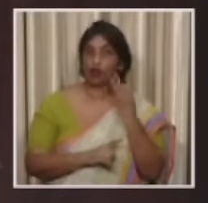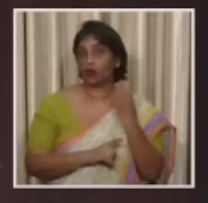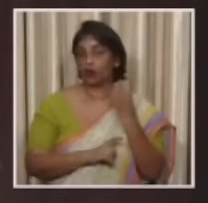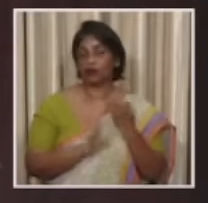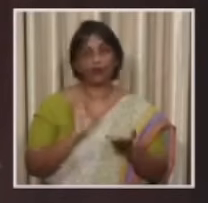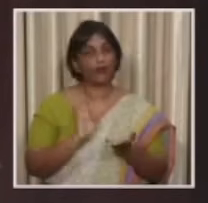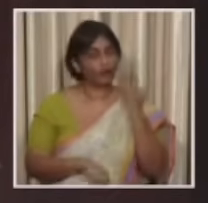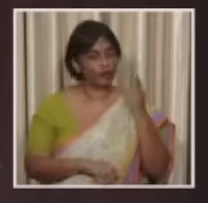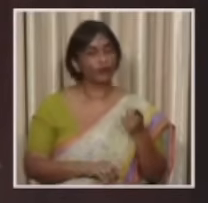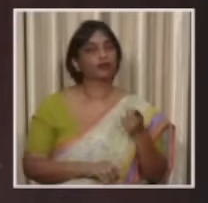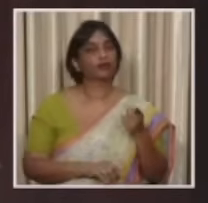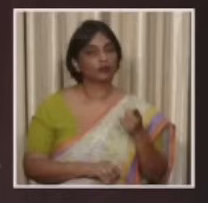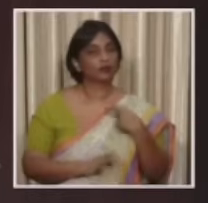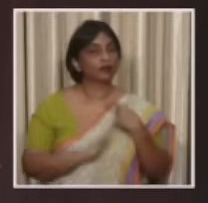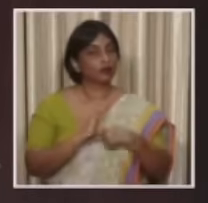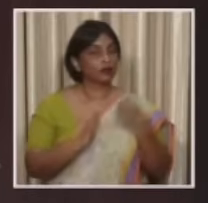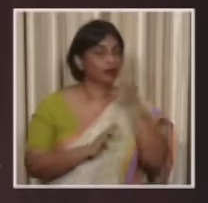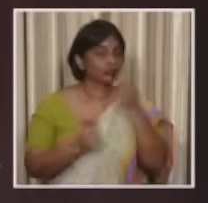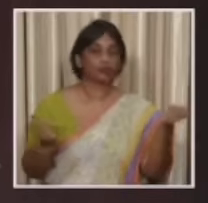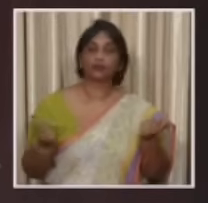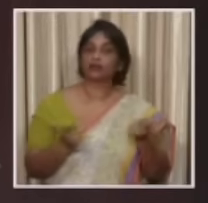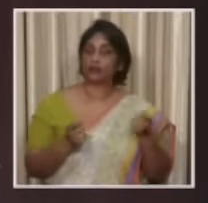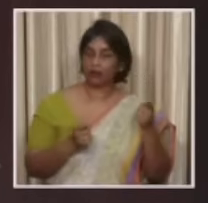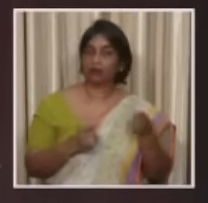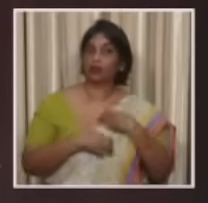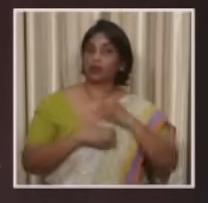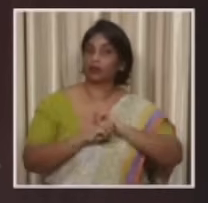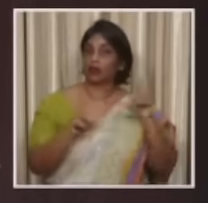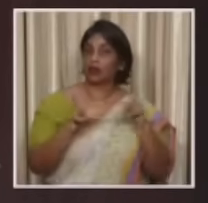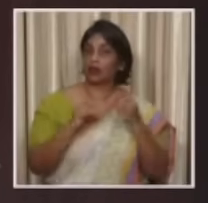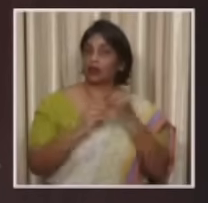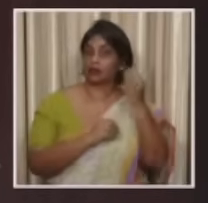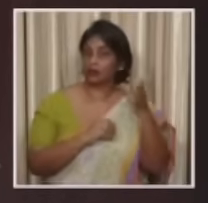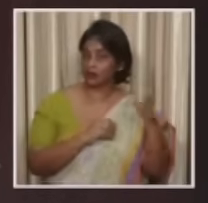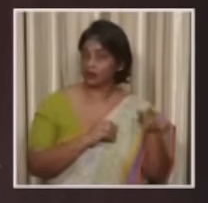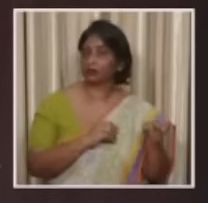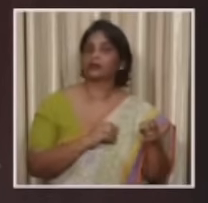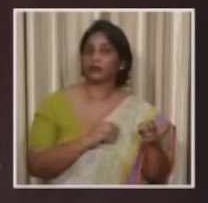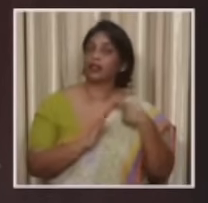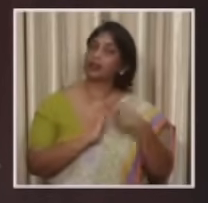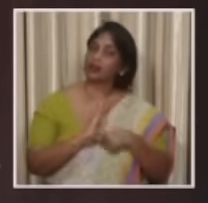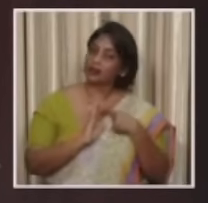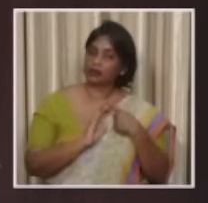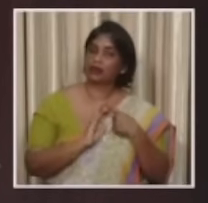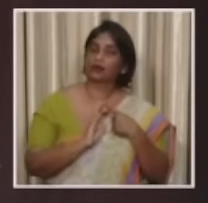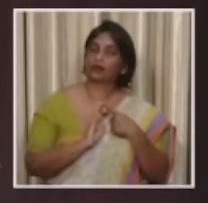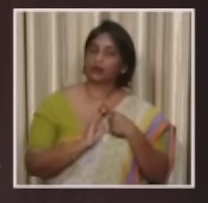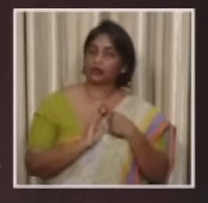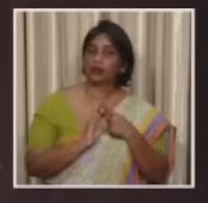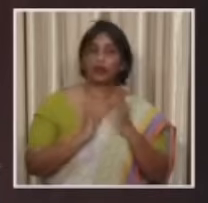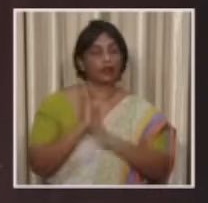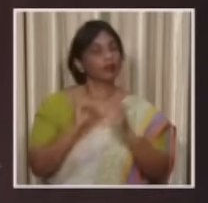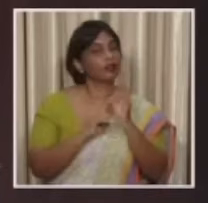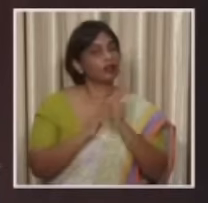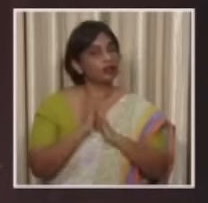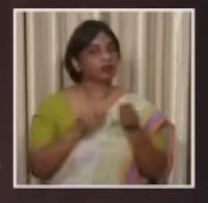3000කට වැඩිය මේ රට බීමහල් නිකුත් කිරීම බලපත්‍ර නිකුත් කිරීම තුළ මේ රටේ